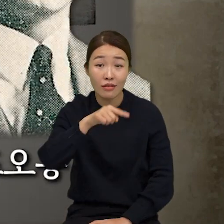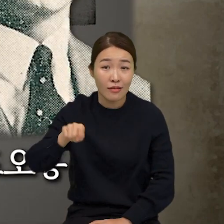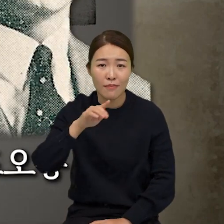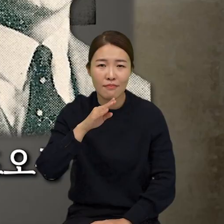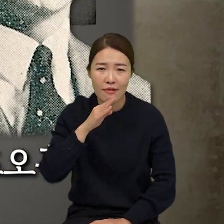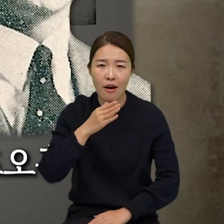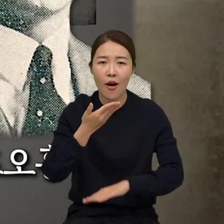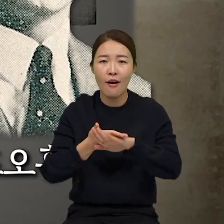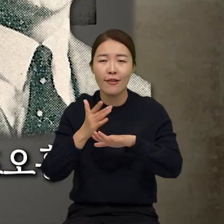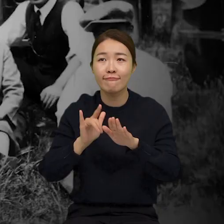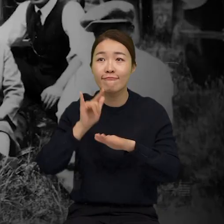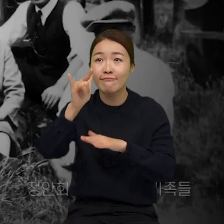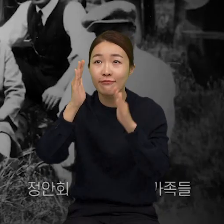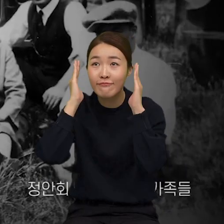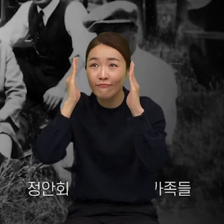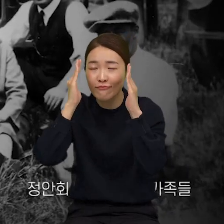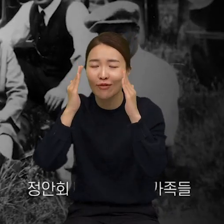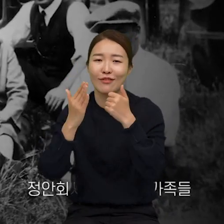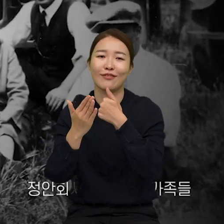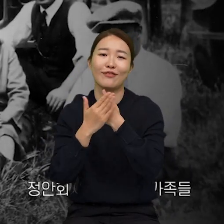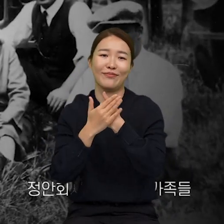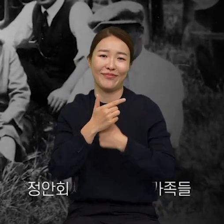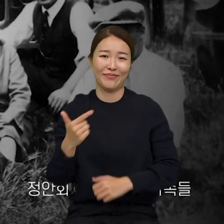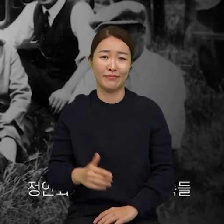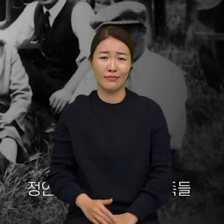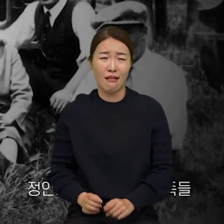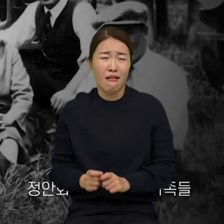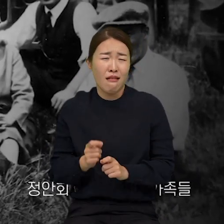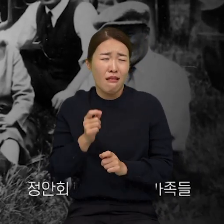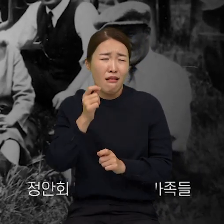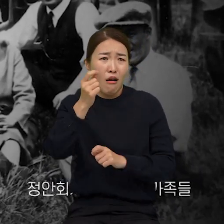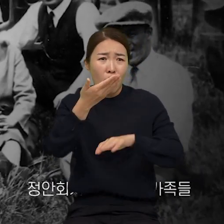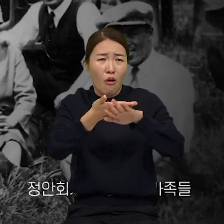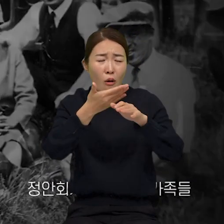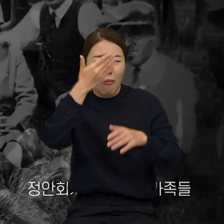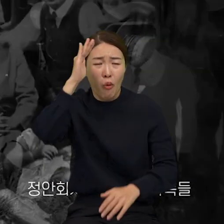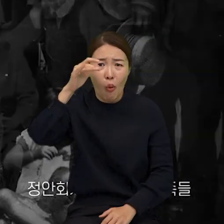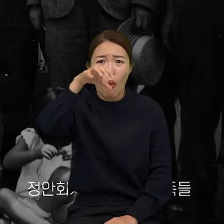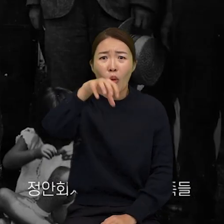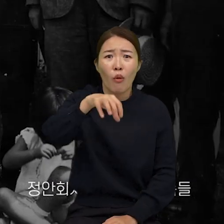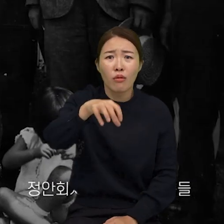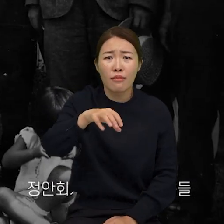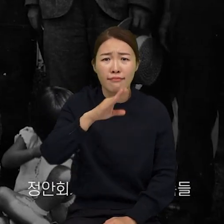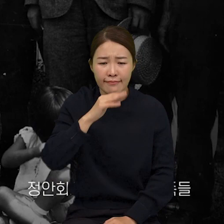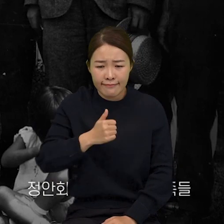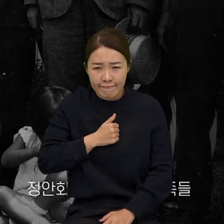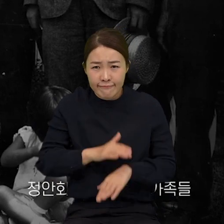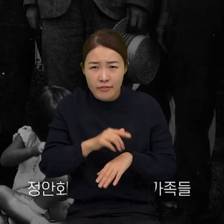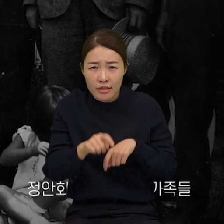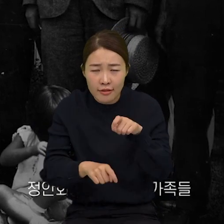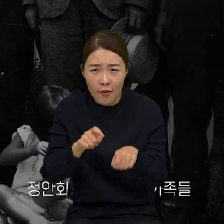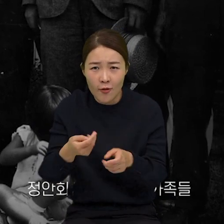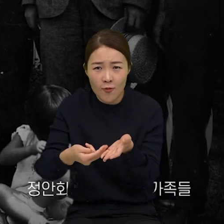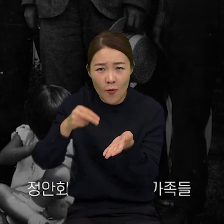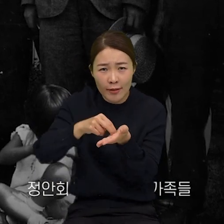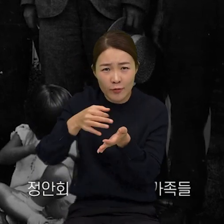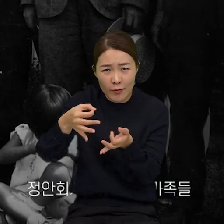되었다. 머나먼 타지에서 자아실현과 독립자금 마련을 위해 노력했던